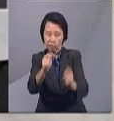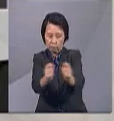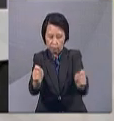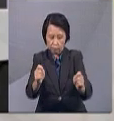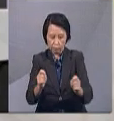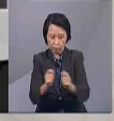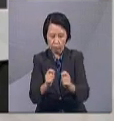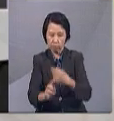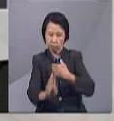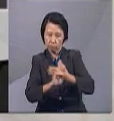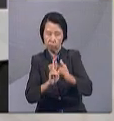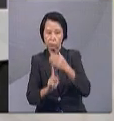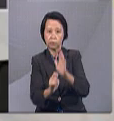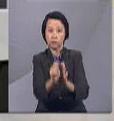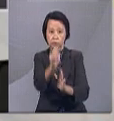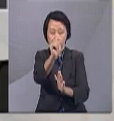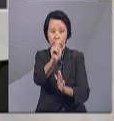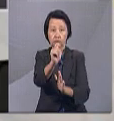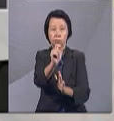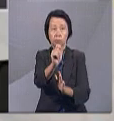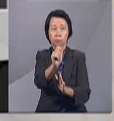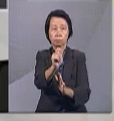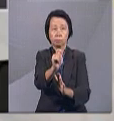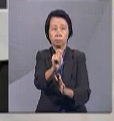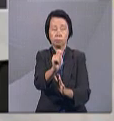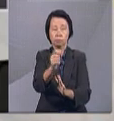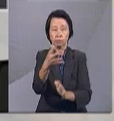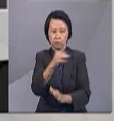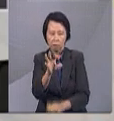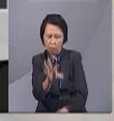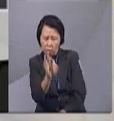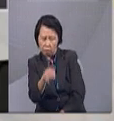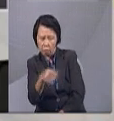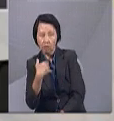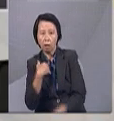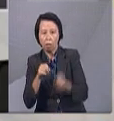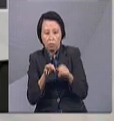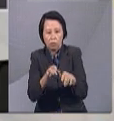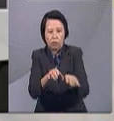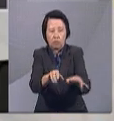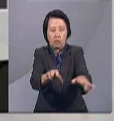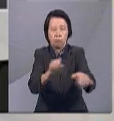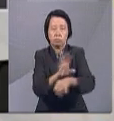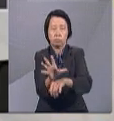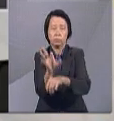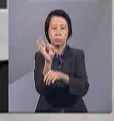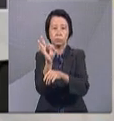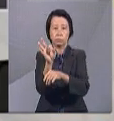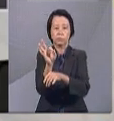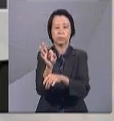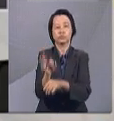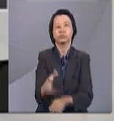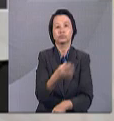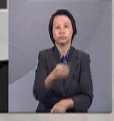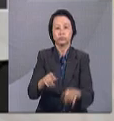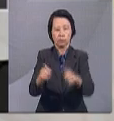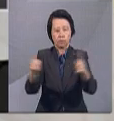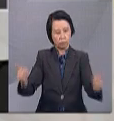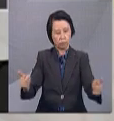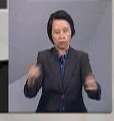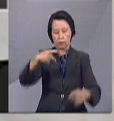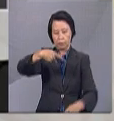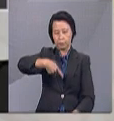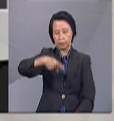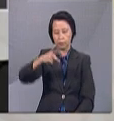berisi KKO tinggi Hai yang dipesan mempunyai penularan jangkitan kowe 19 sepanjang tempo